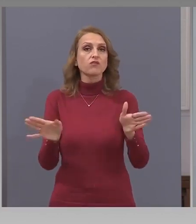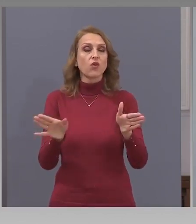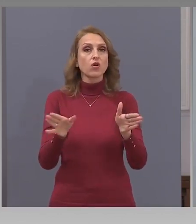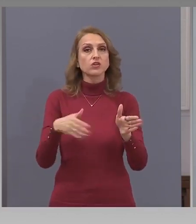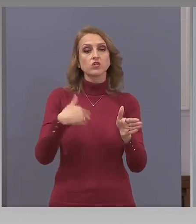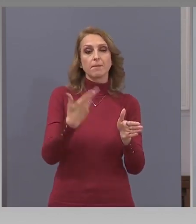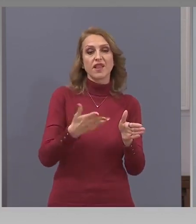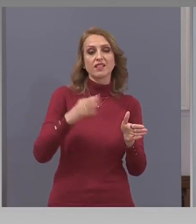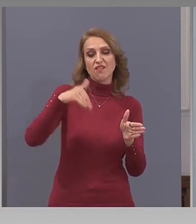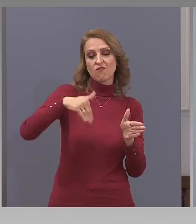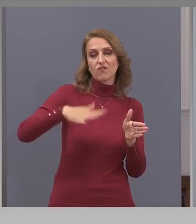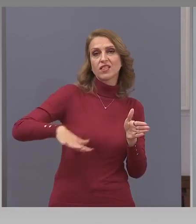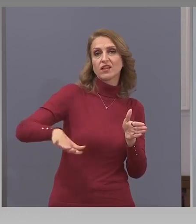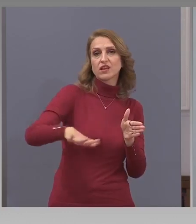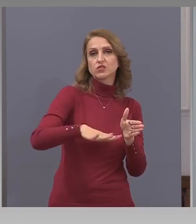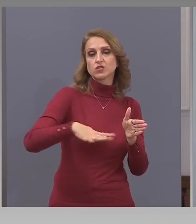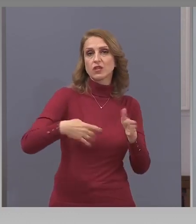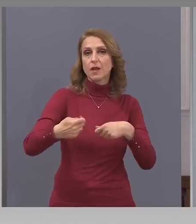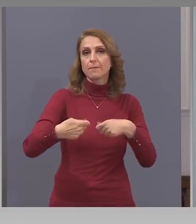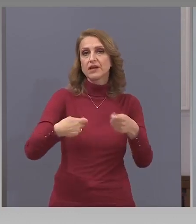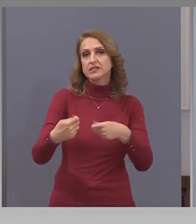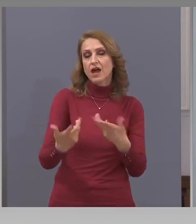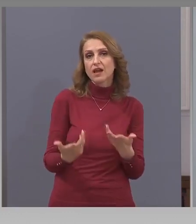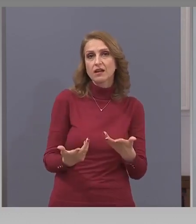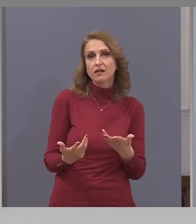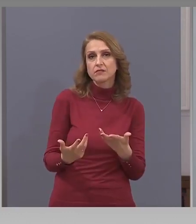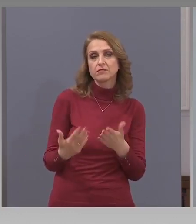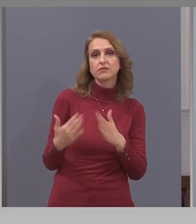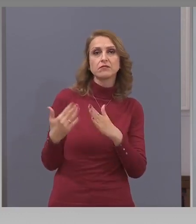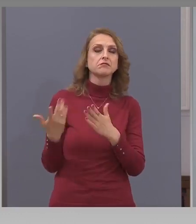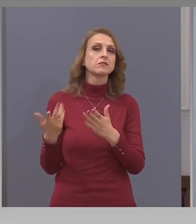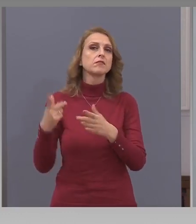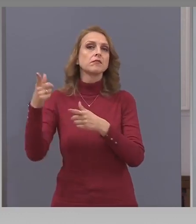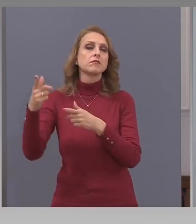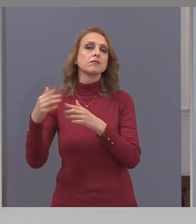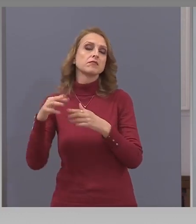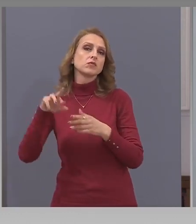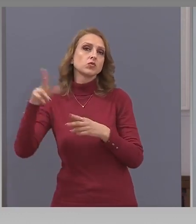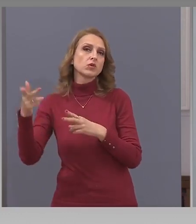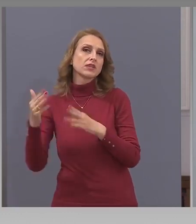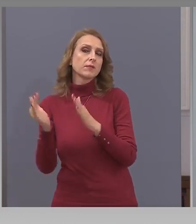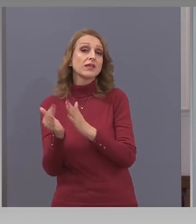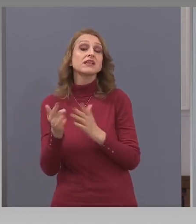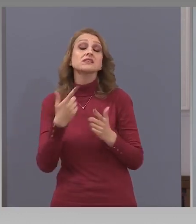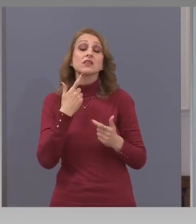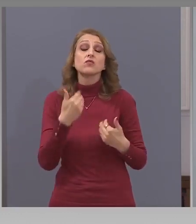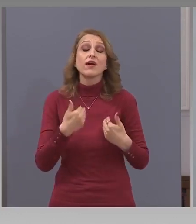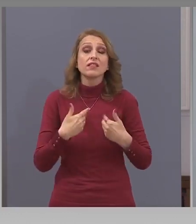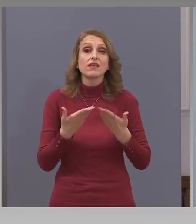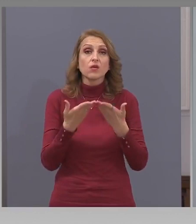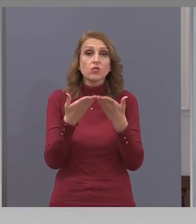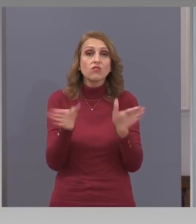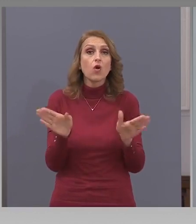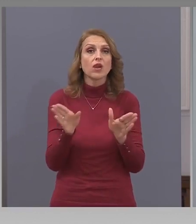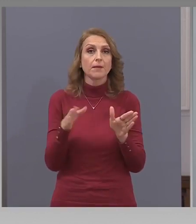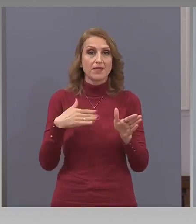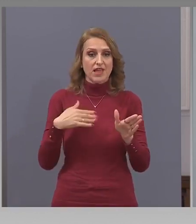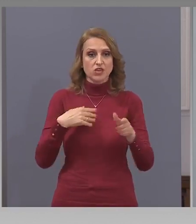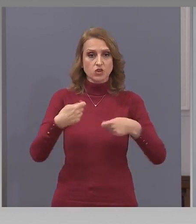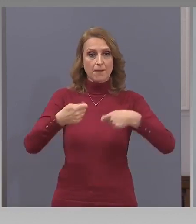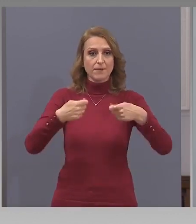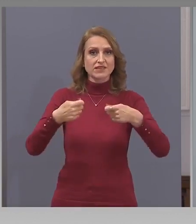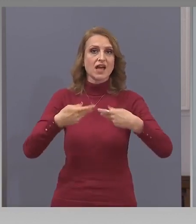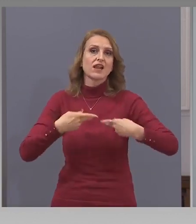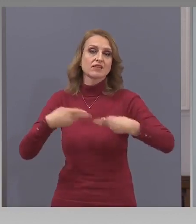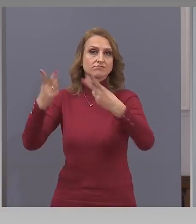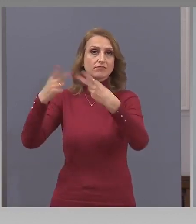защото потреблението е голямо. С 7 милиона потреблението е малко. И затова ние отворихме пазара навън. И